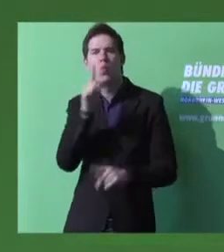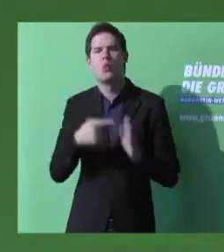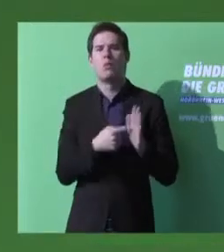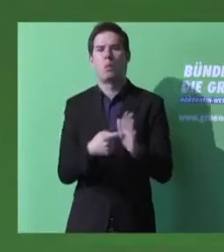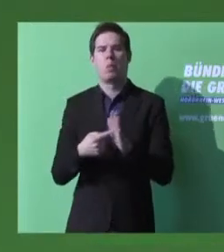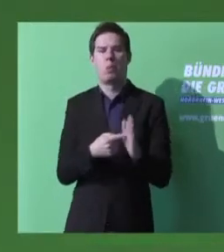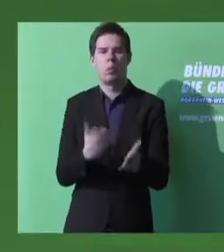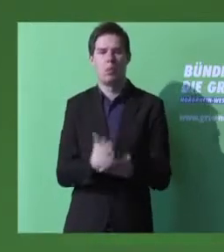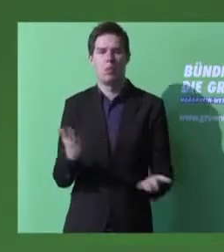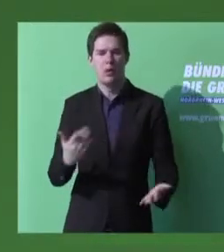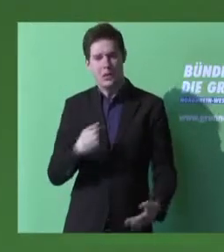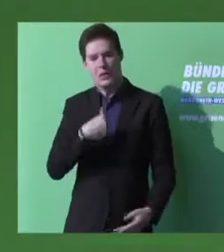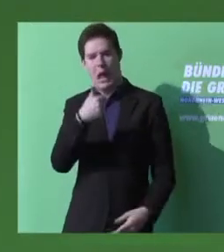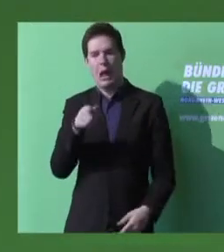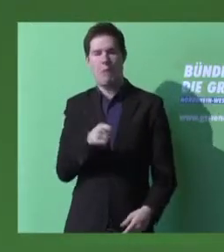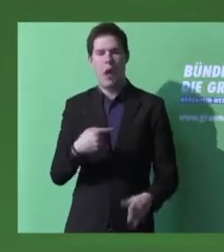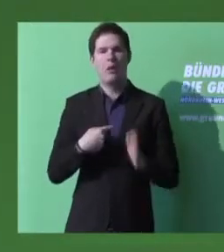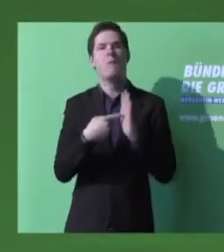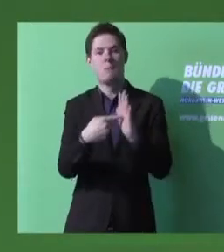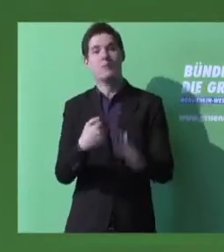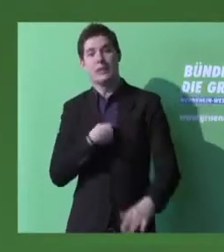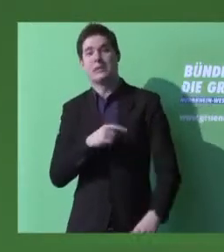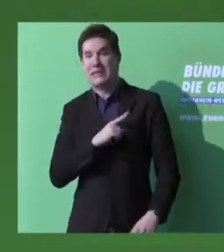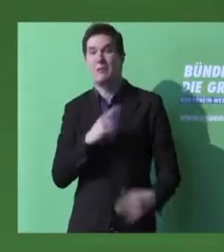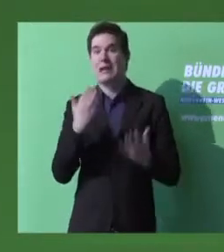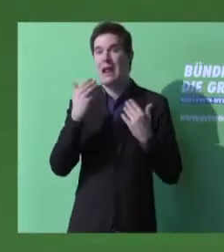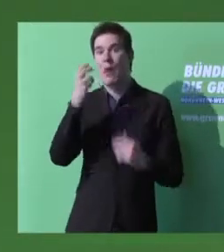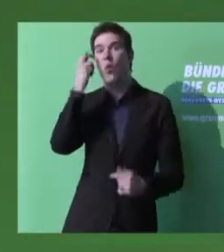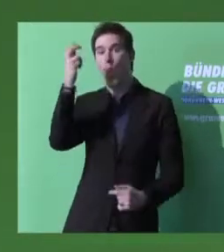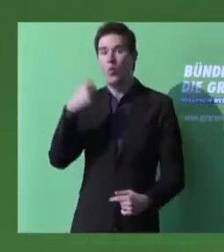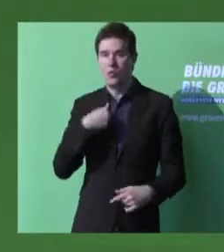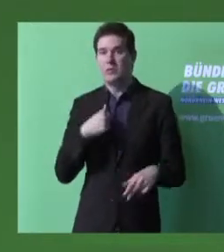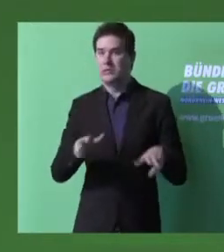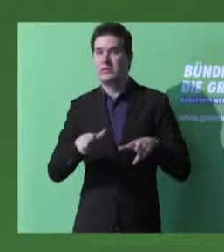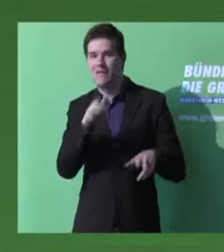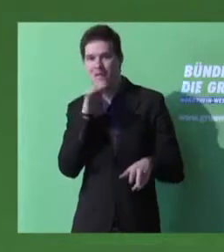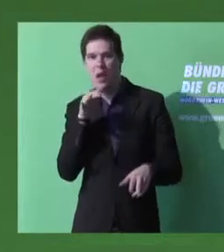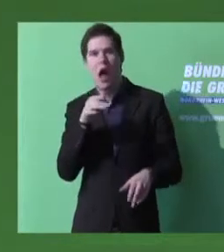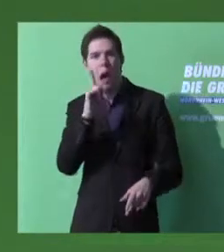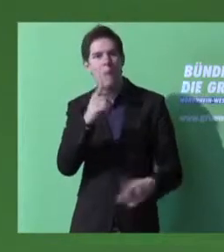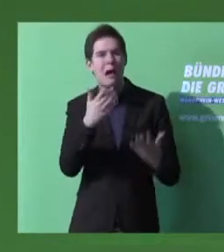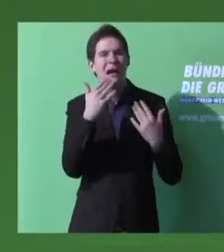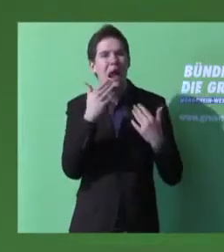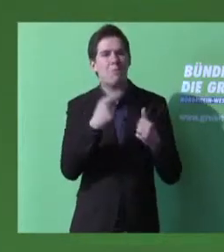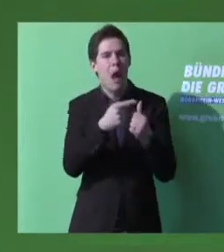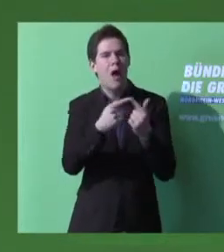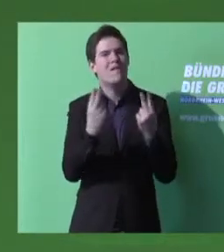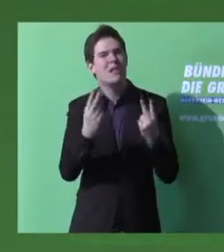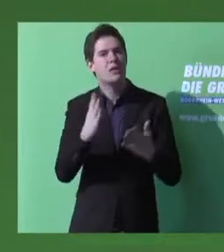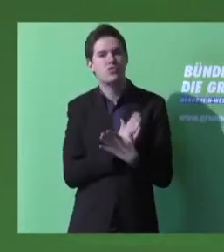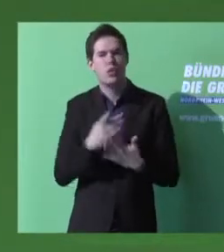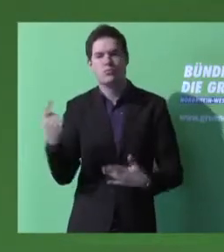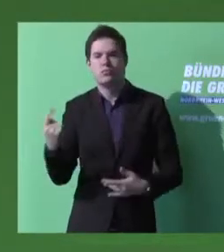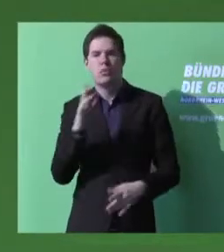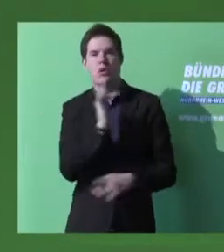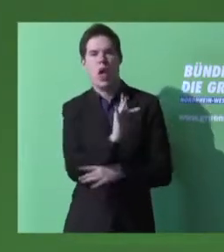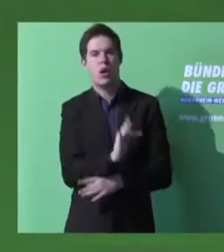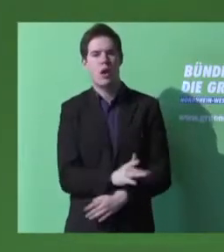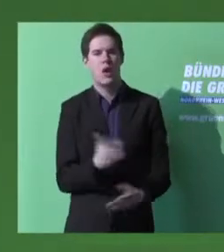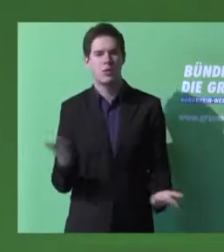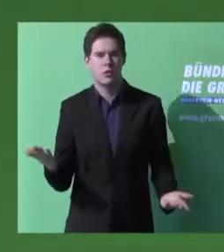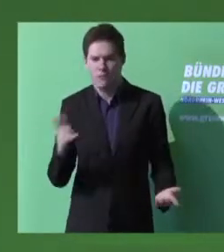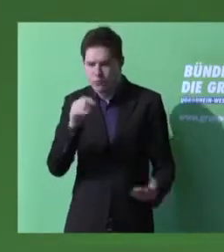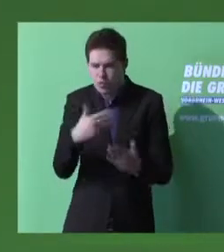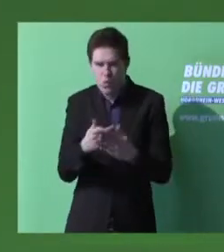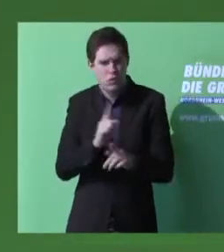einmal hinzustellen als Klimakönigin und gleichzeitig jede Entscheidung gegen den Klimaschutz durchzuwinken, das geht nicht. Das wollen